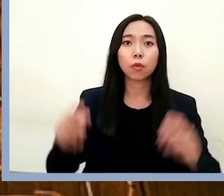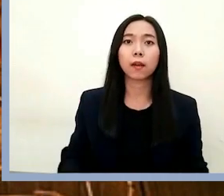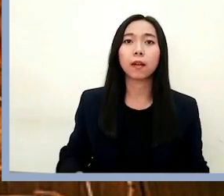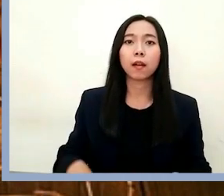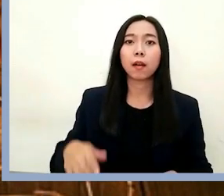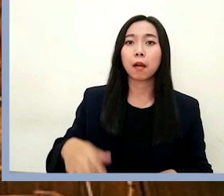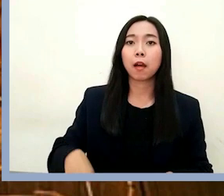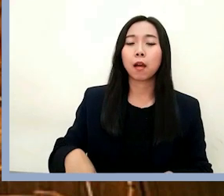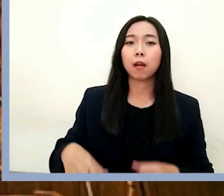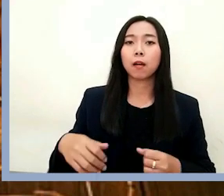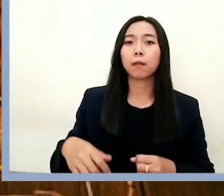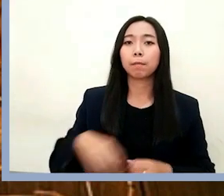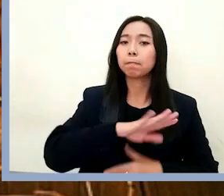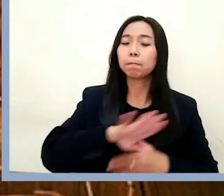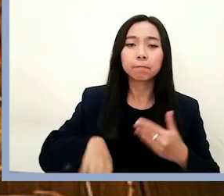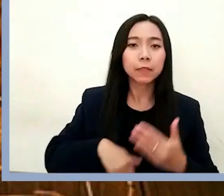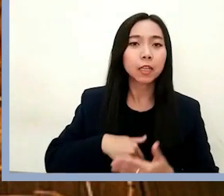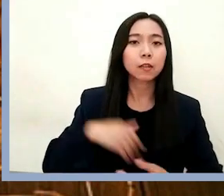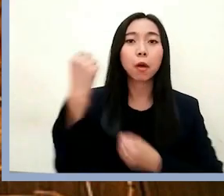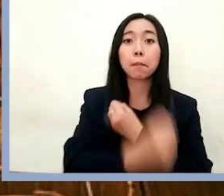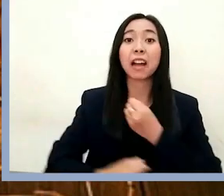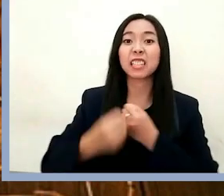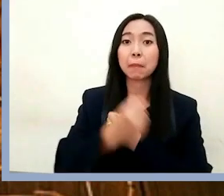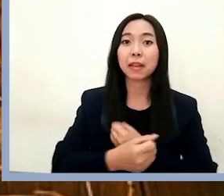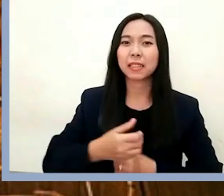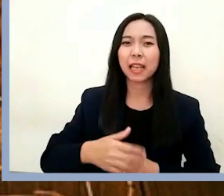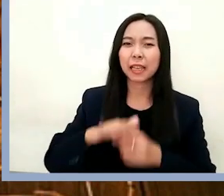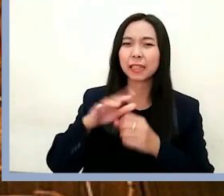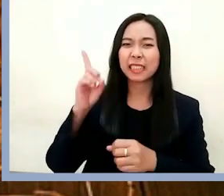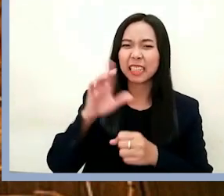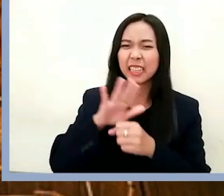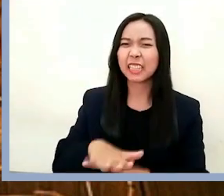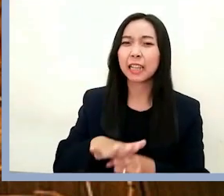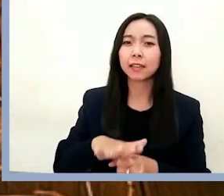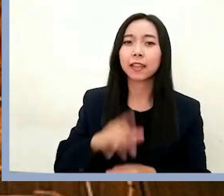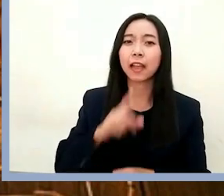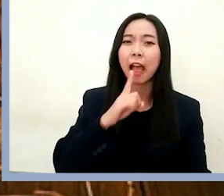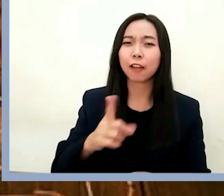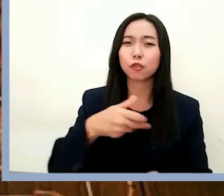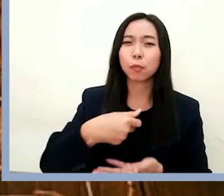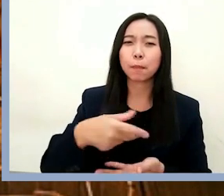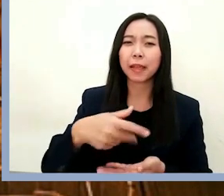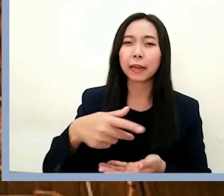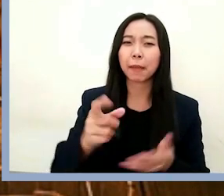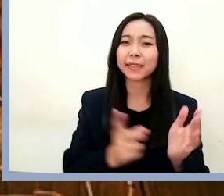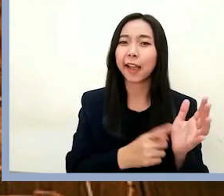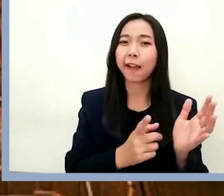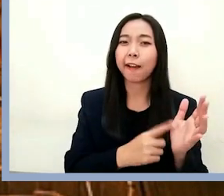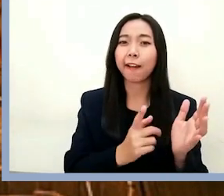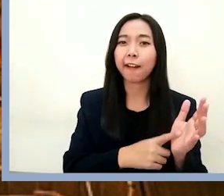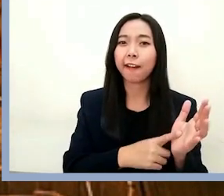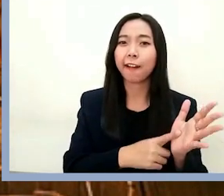harus membayar pajak lebih saudara-saudara masalahnya itu menjadi